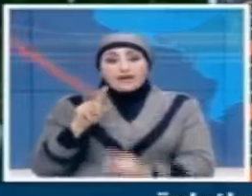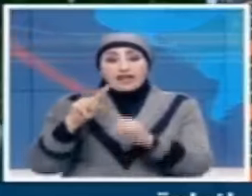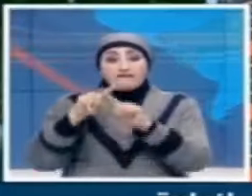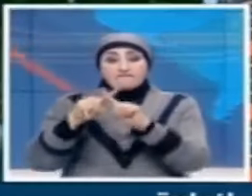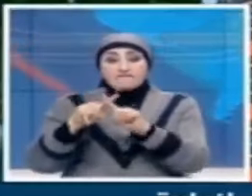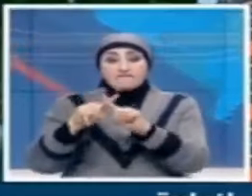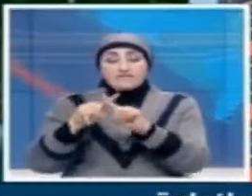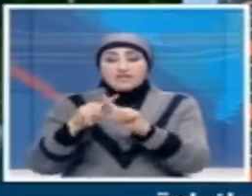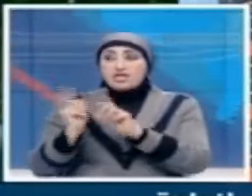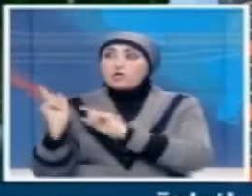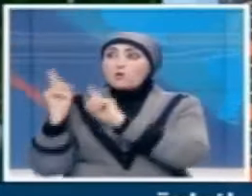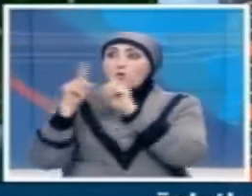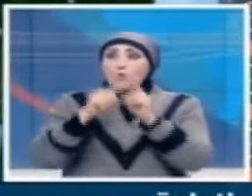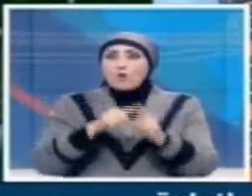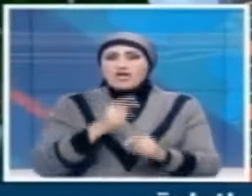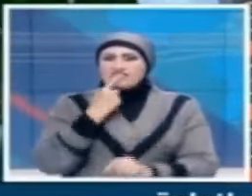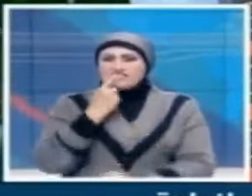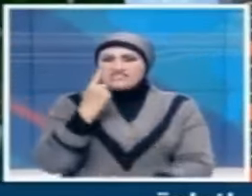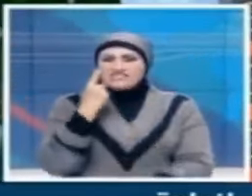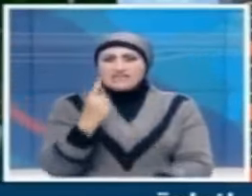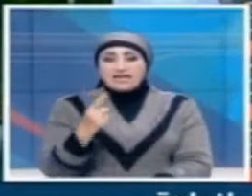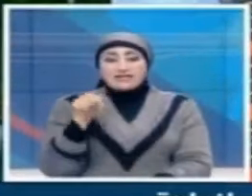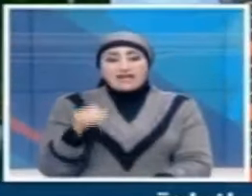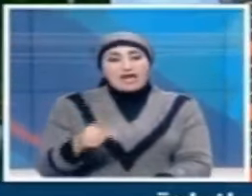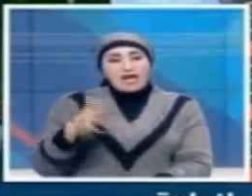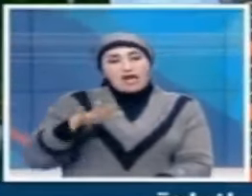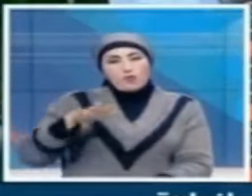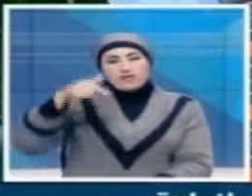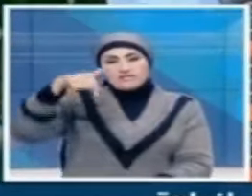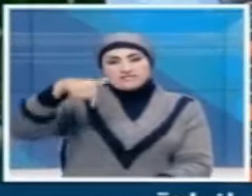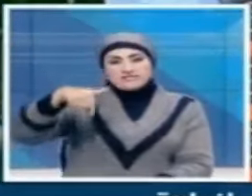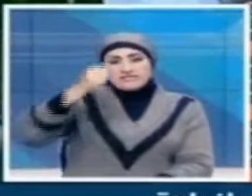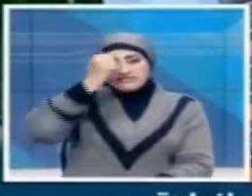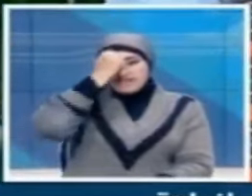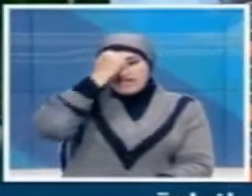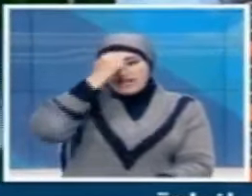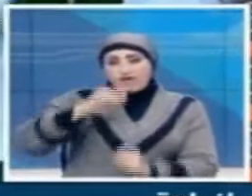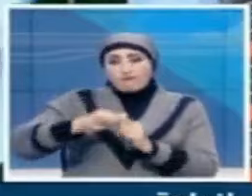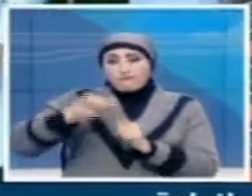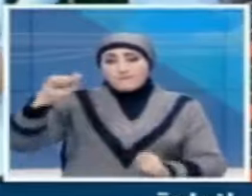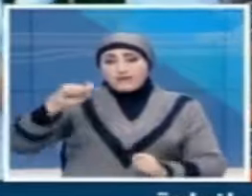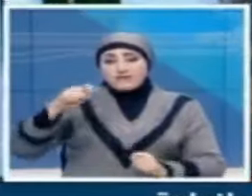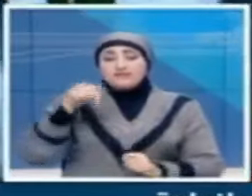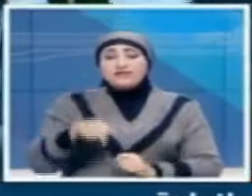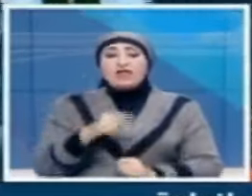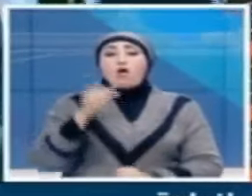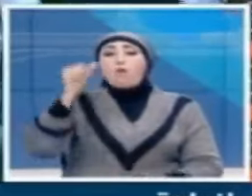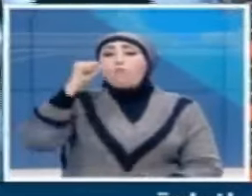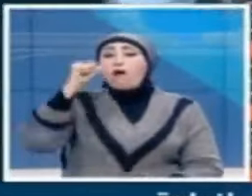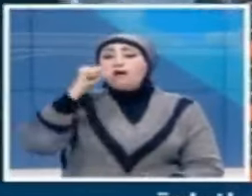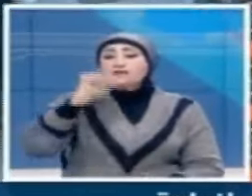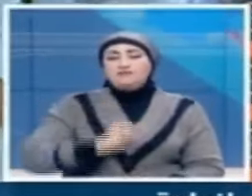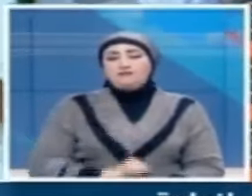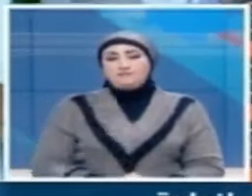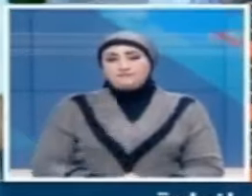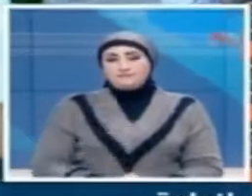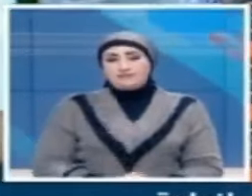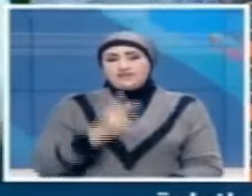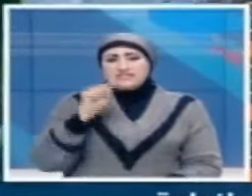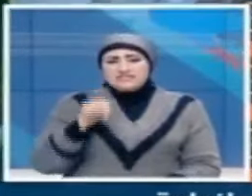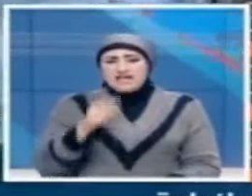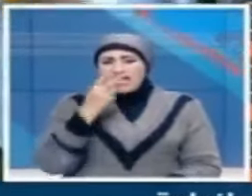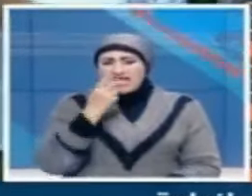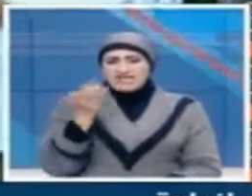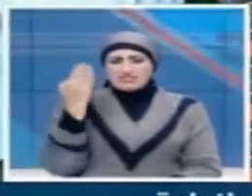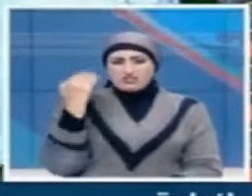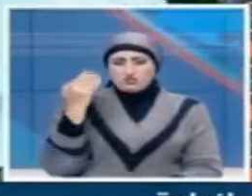على مدار السنة يبقى الفدان بيستهلك حوالي 6000 متر مكعب في السنة. ده طبعا النظم التقليدية بتاعتنا اللي